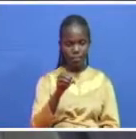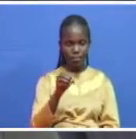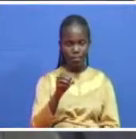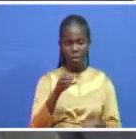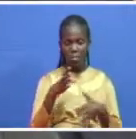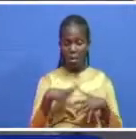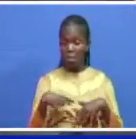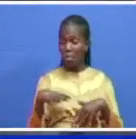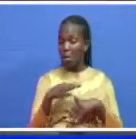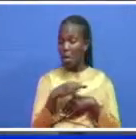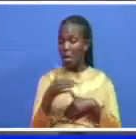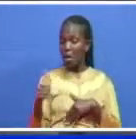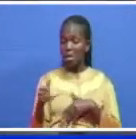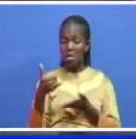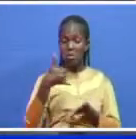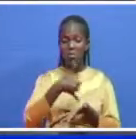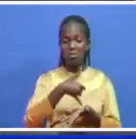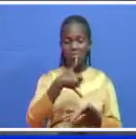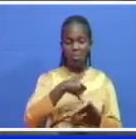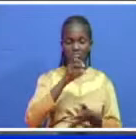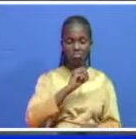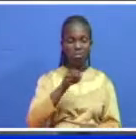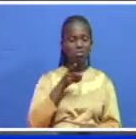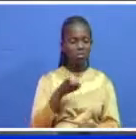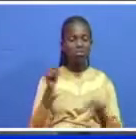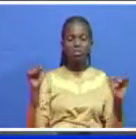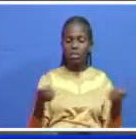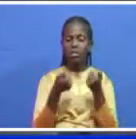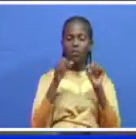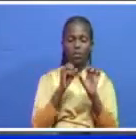mtu yeyote, hiyo si salama.